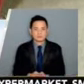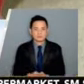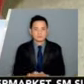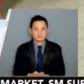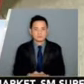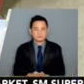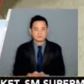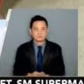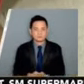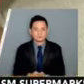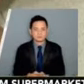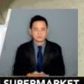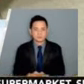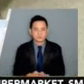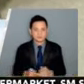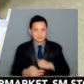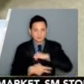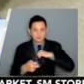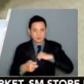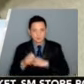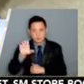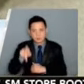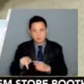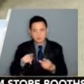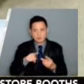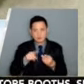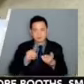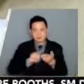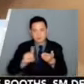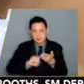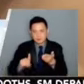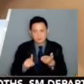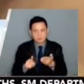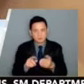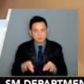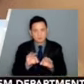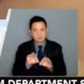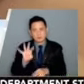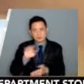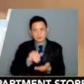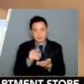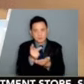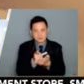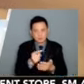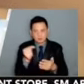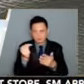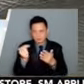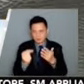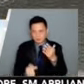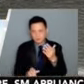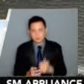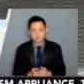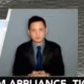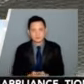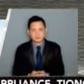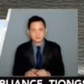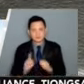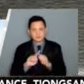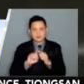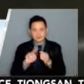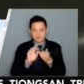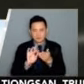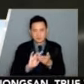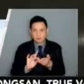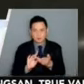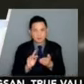dalawang cellphone, isang tablet at halos 4,000 pesos na cash. Pinatanggal pa raw ang password ng mga gadget. Sa pagmamadali, naiwan